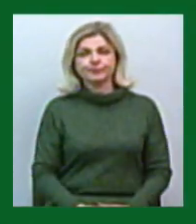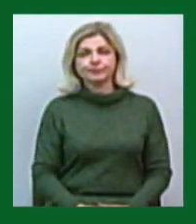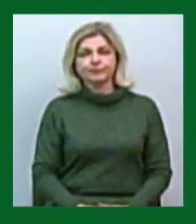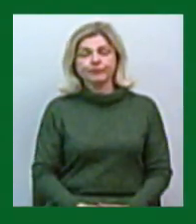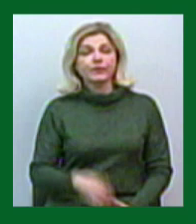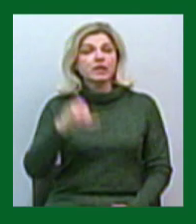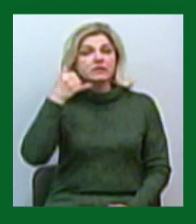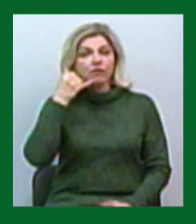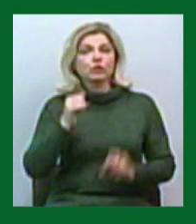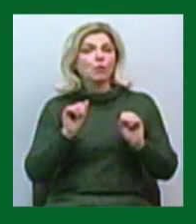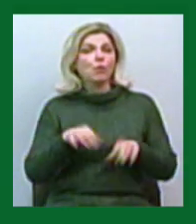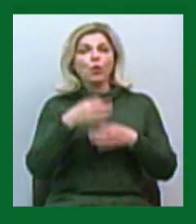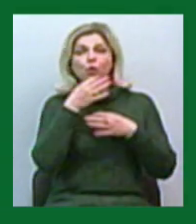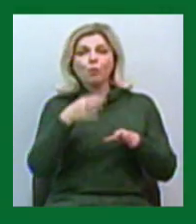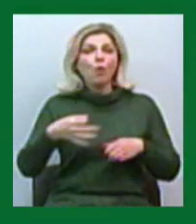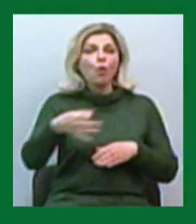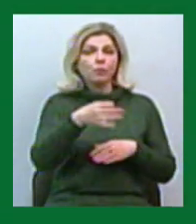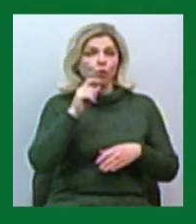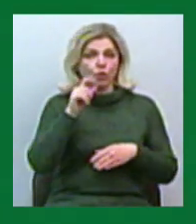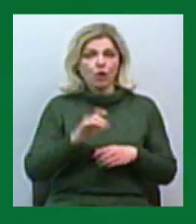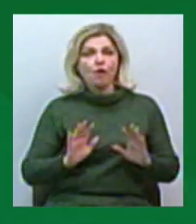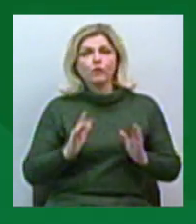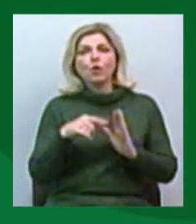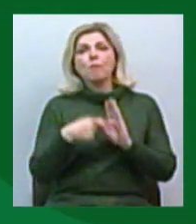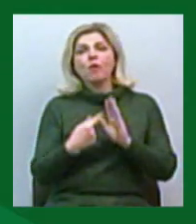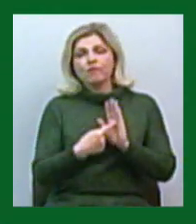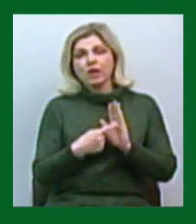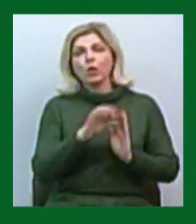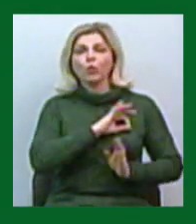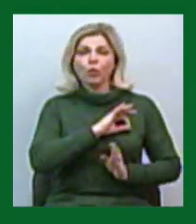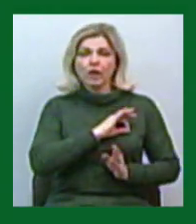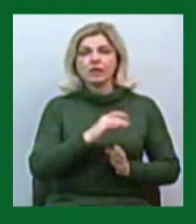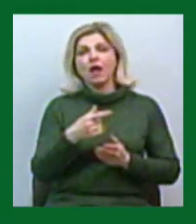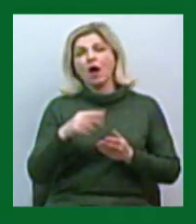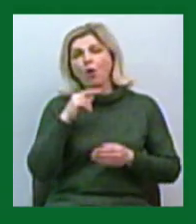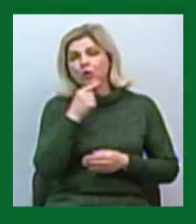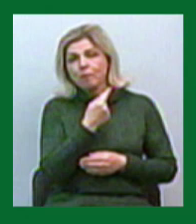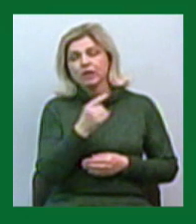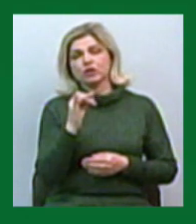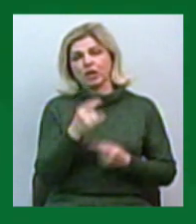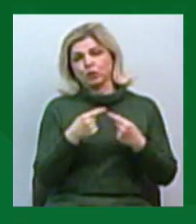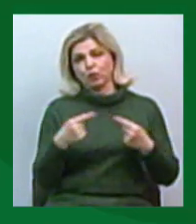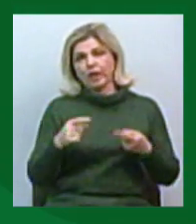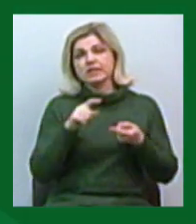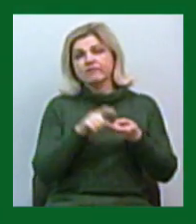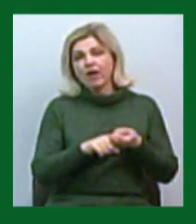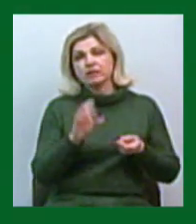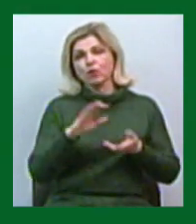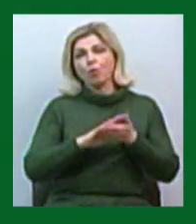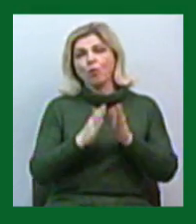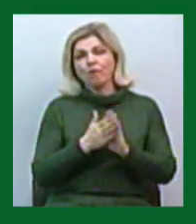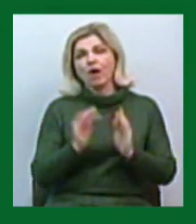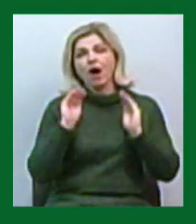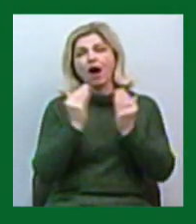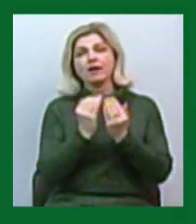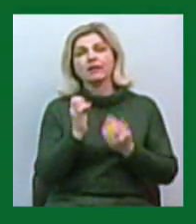Дзвонити можна з будь-якої області України у разі виникнення питань з юридичної галузі, економічної або інших, які пов'язані з умовами